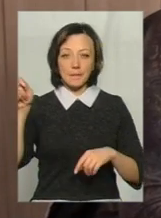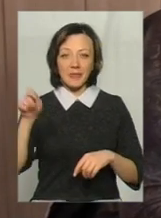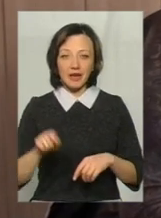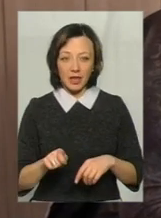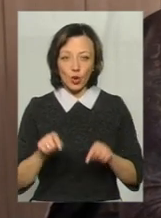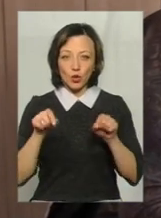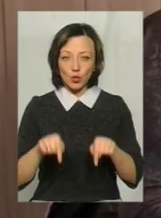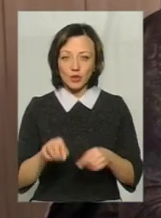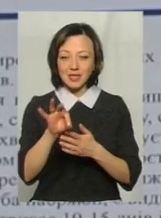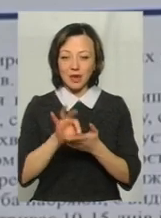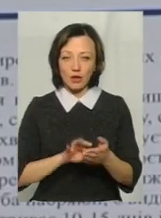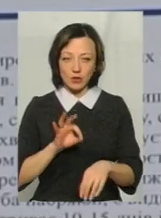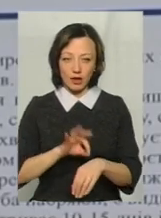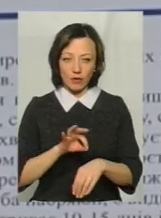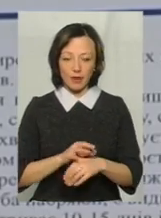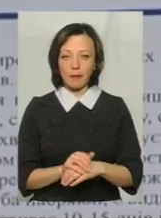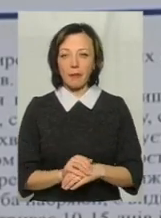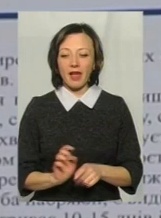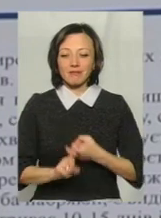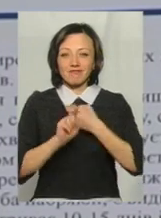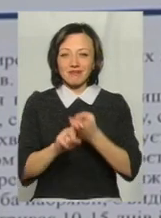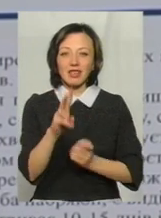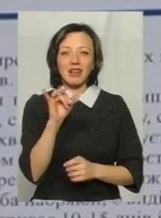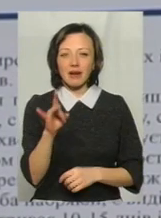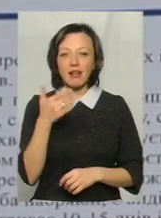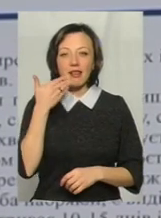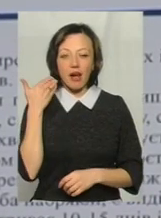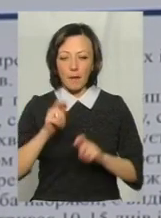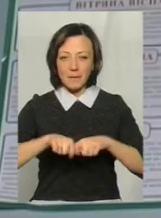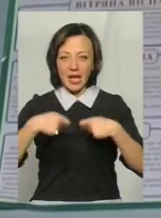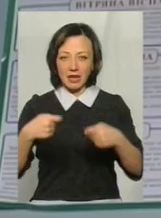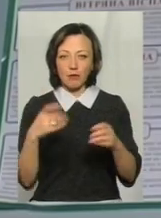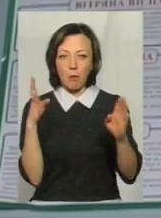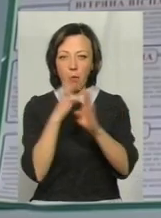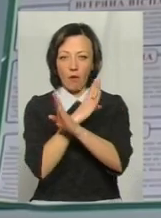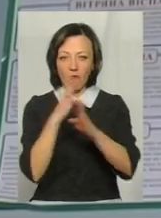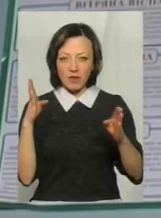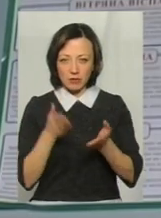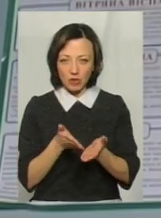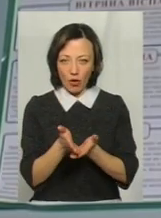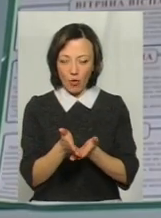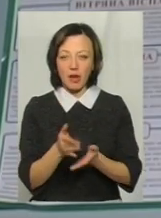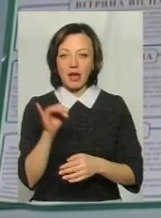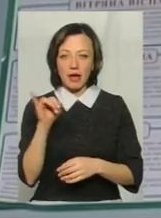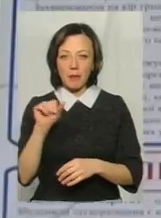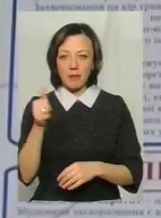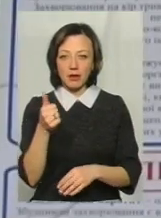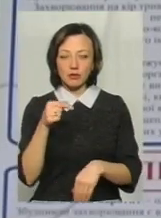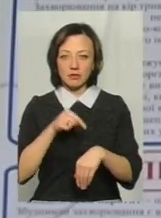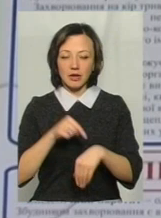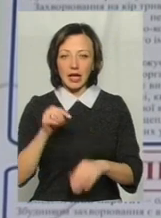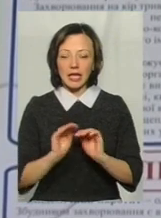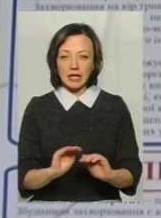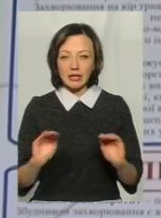і тут же захворіли. Підхопити кір легко, кажуть лікарі. Вірус передається повітряно-крапельним шляхом і насамперед вражає дітей